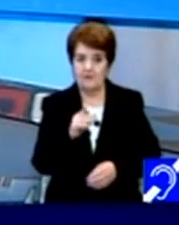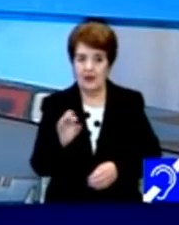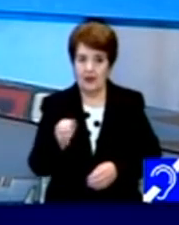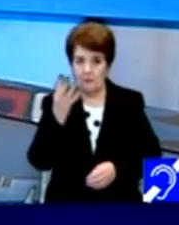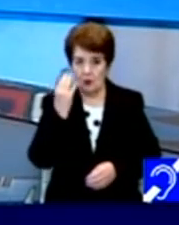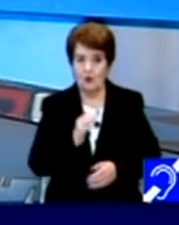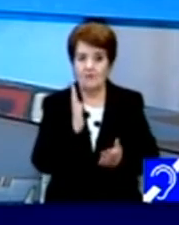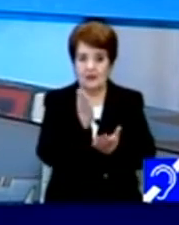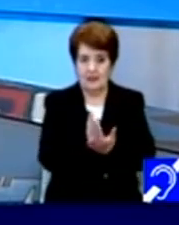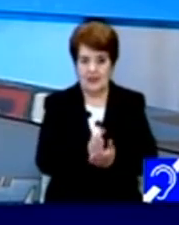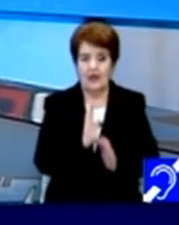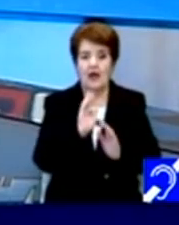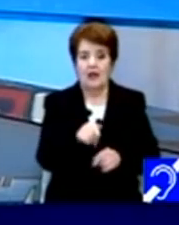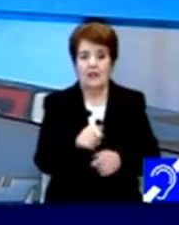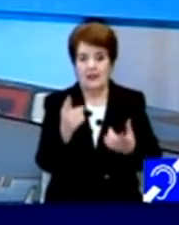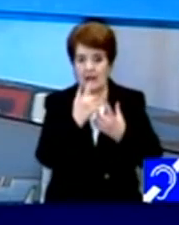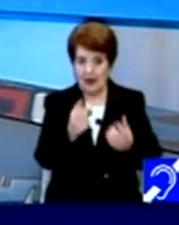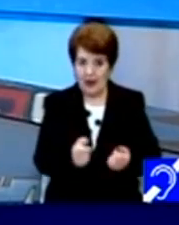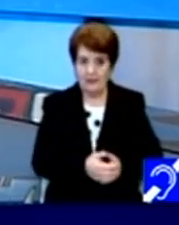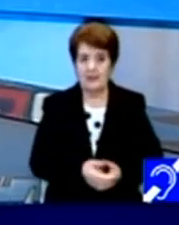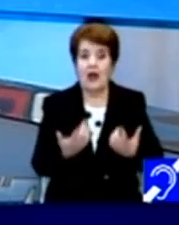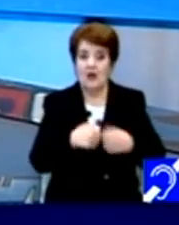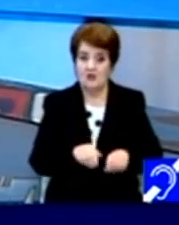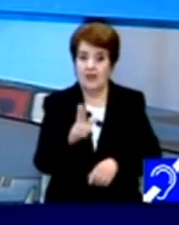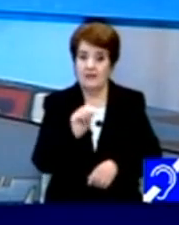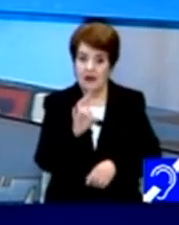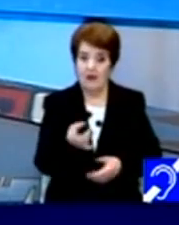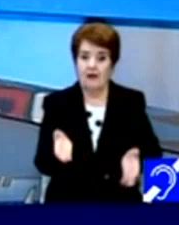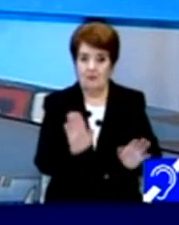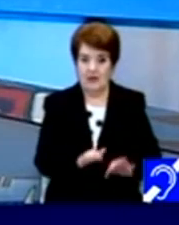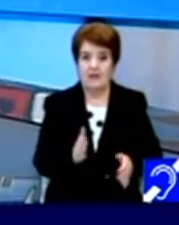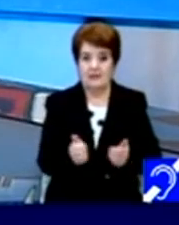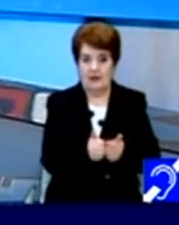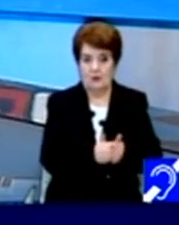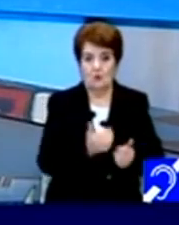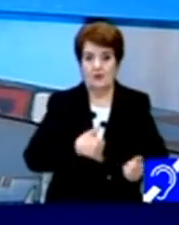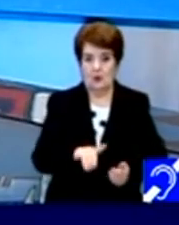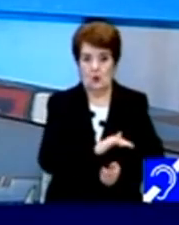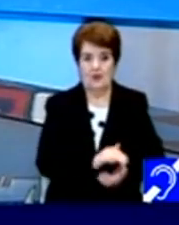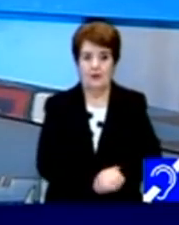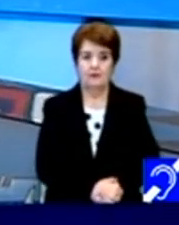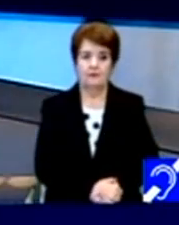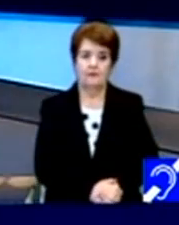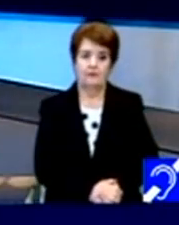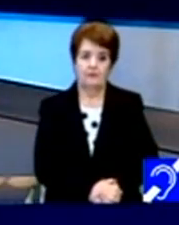Moldova va transmite în direct declarațiile, așadar rămâneți alături de noi.